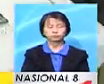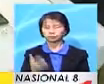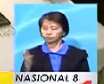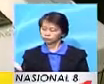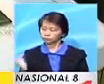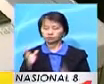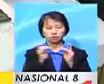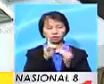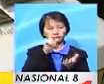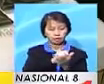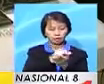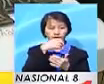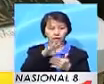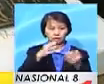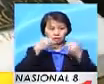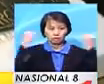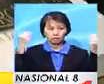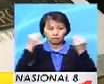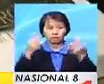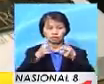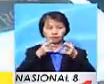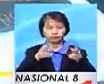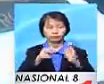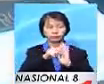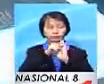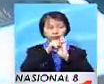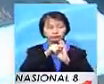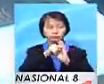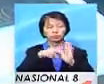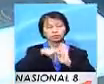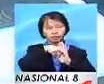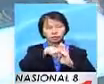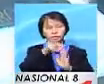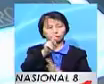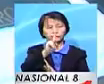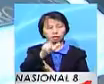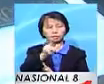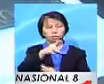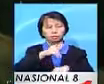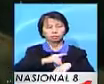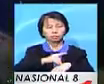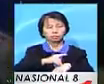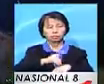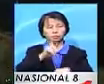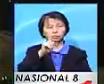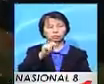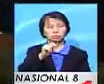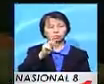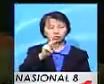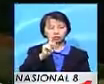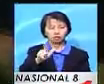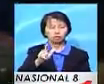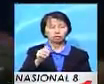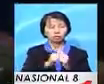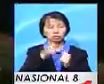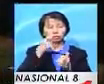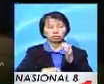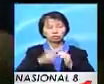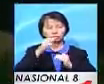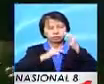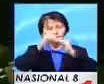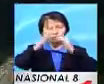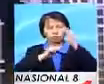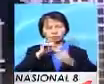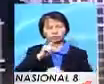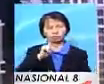Beliau ditemui media selepas majlis pelancaran galeri pameran KL Metropolis di Nazar Tower, Kuala Lumpur. Dengan nilai pembangunan